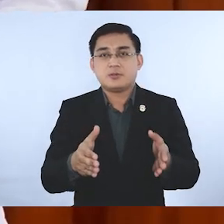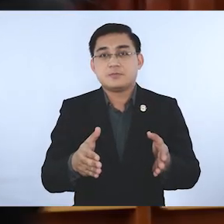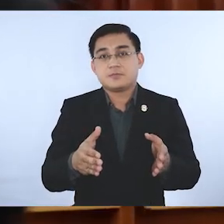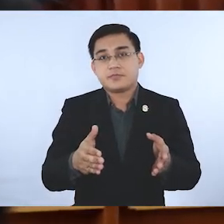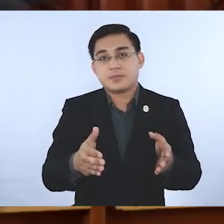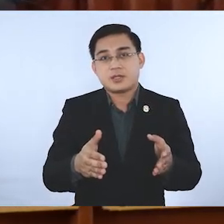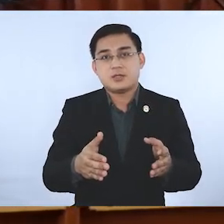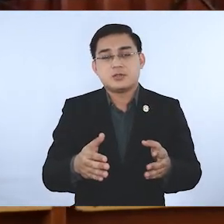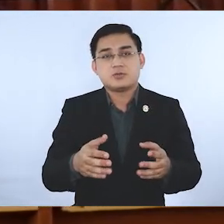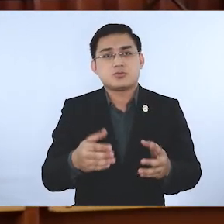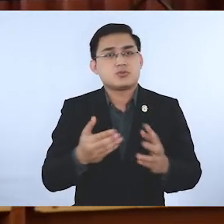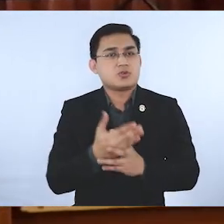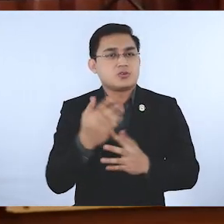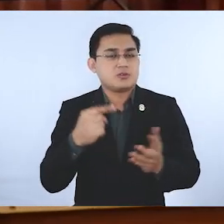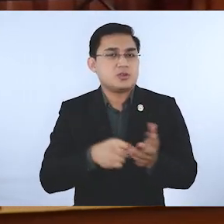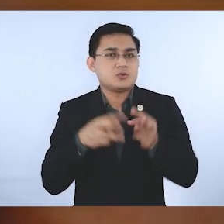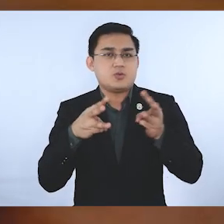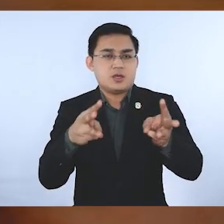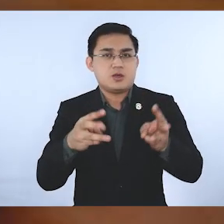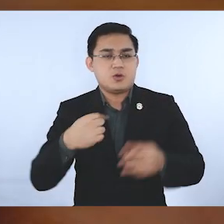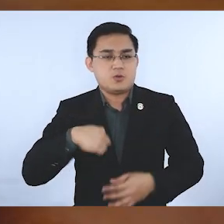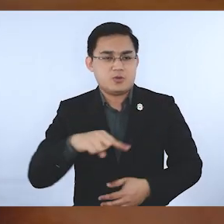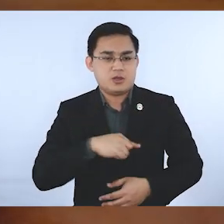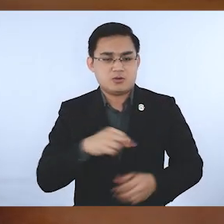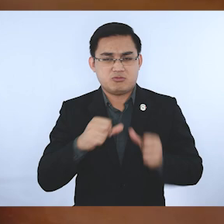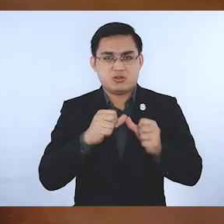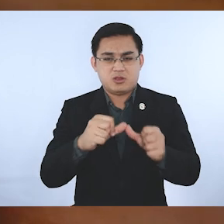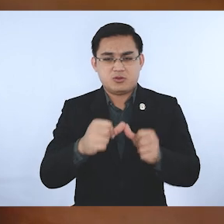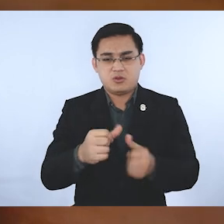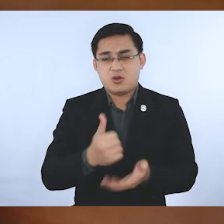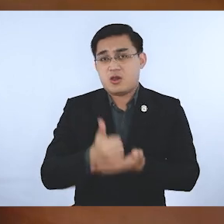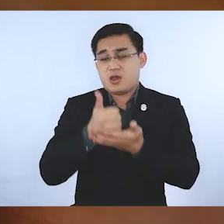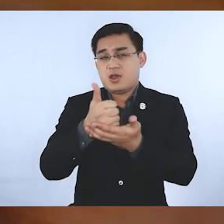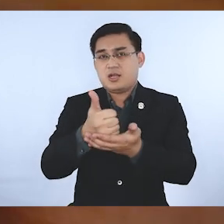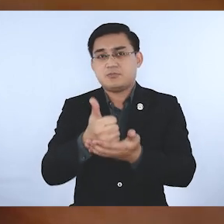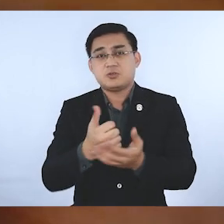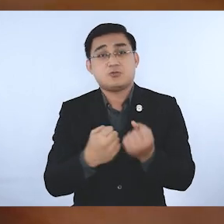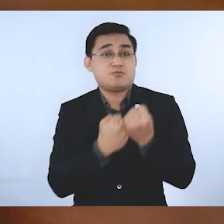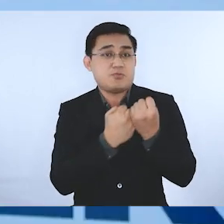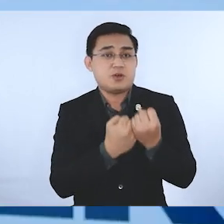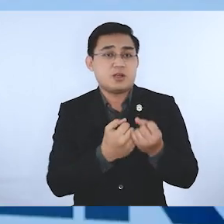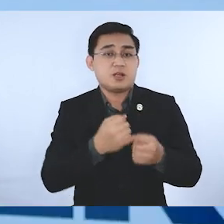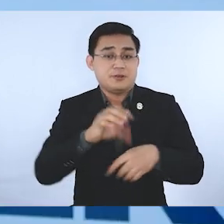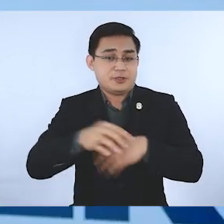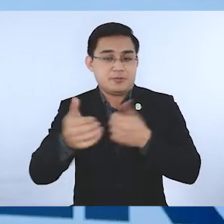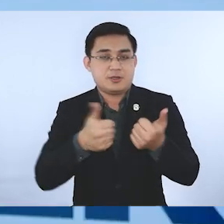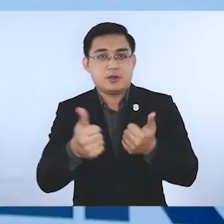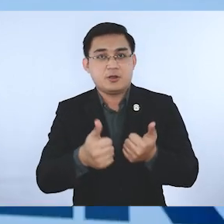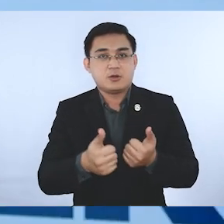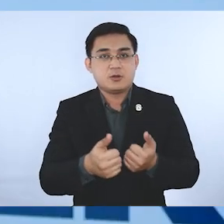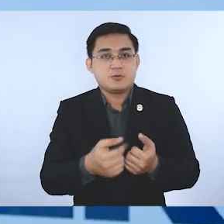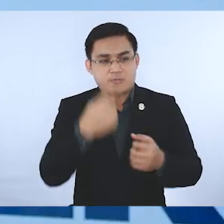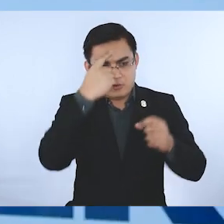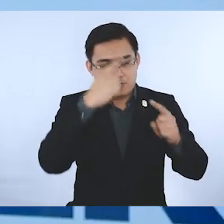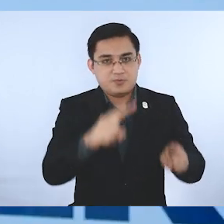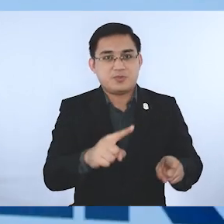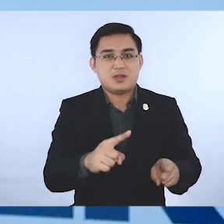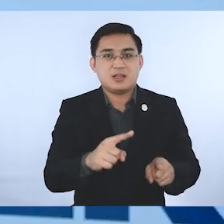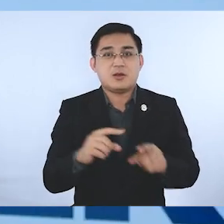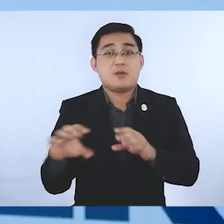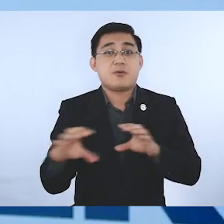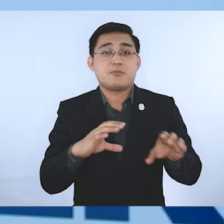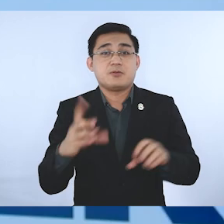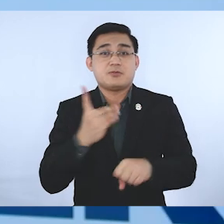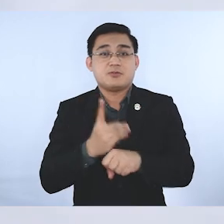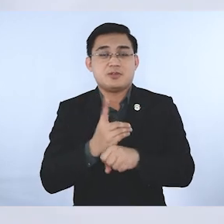Sa ganitong paraan ay patuloy kaming nalilingap ng pamamahala upang patuloy kaming makatugon sa aming mga gampanin sa loob